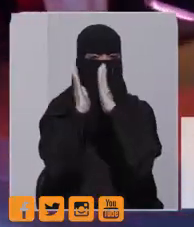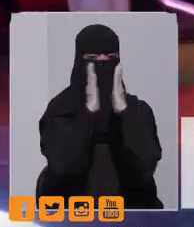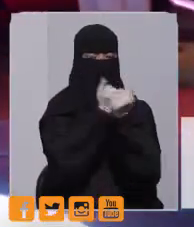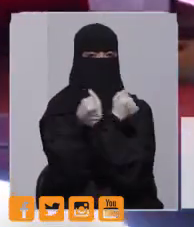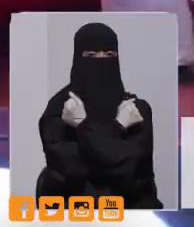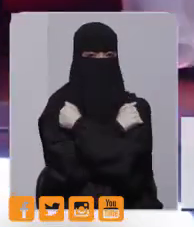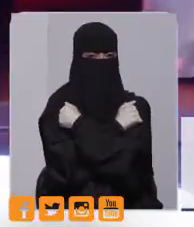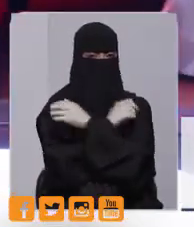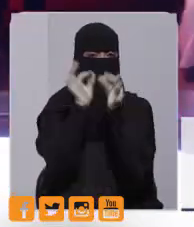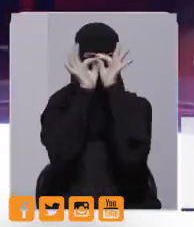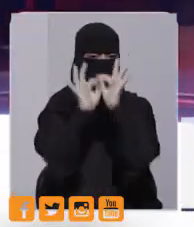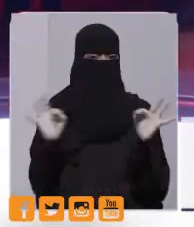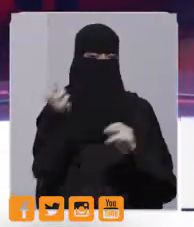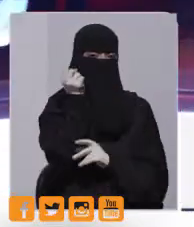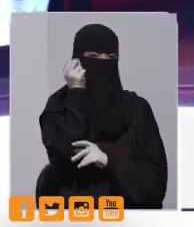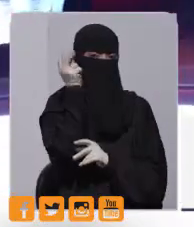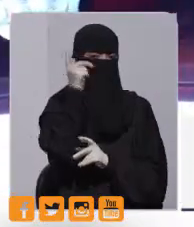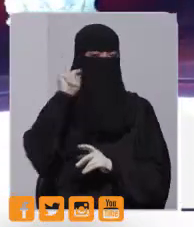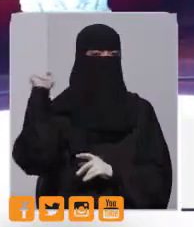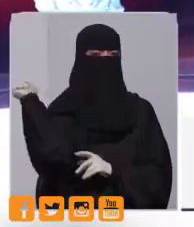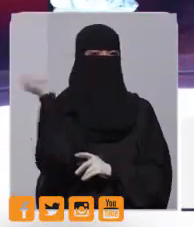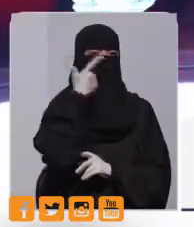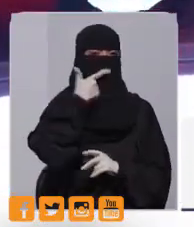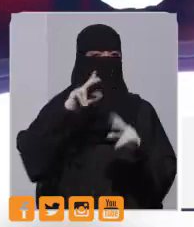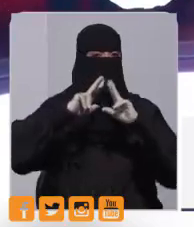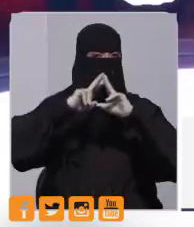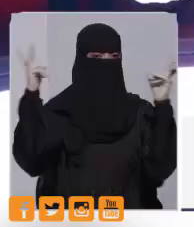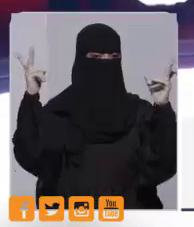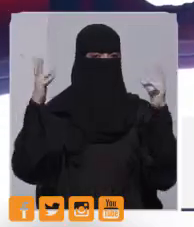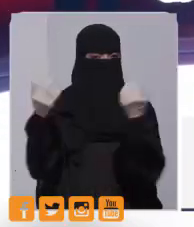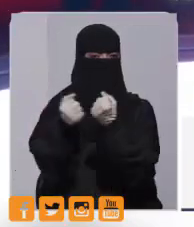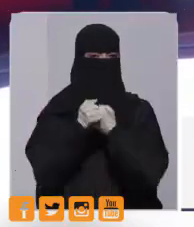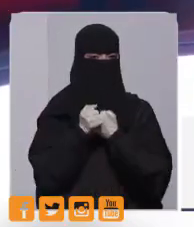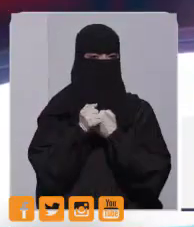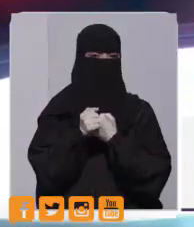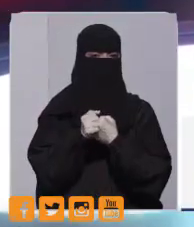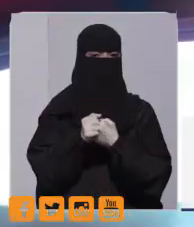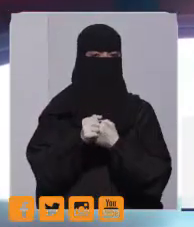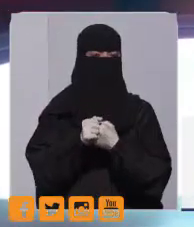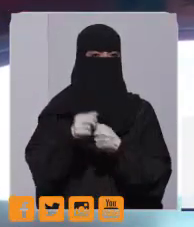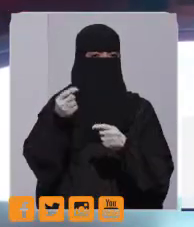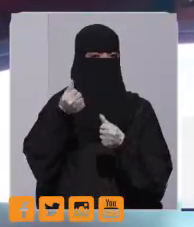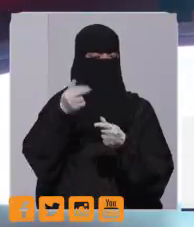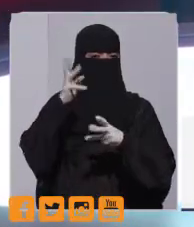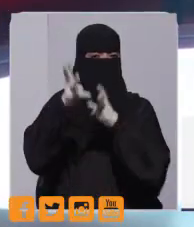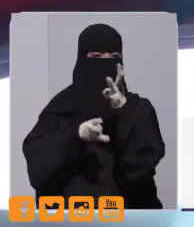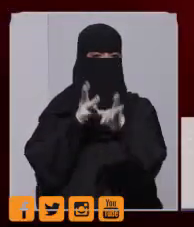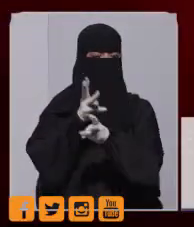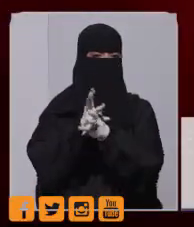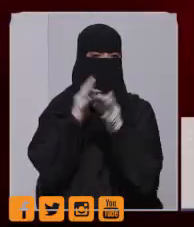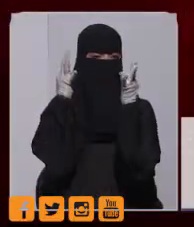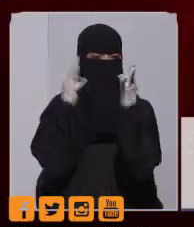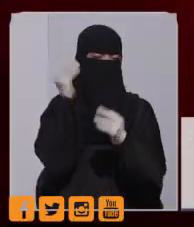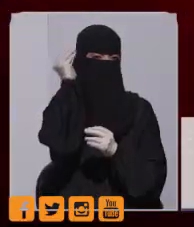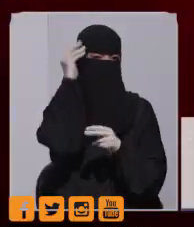وابرز تجارب المبتكره والمبادرات النوعيه التي تحتويها الايقونه المعماريه العالميه التي تشكل